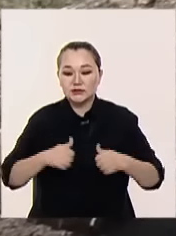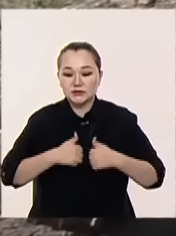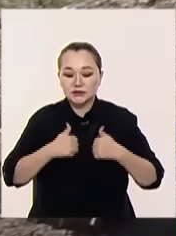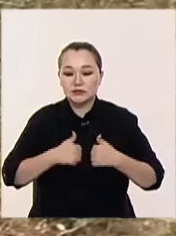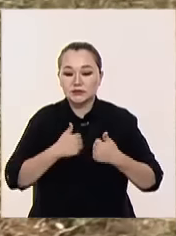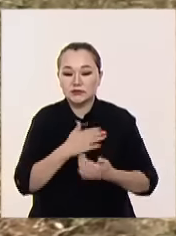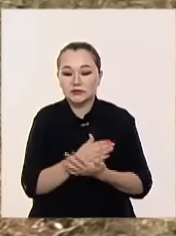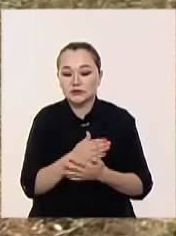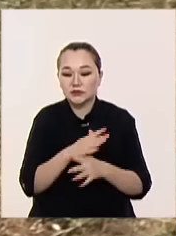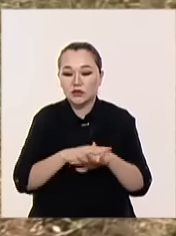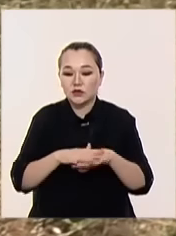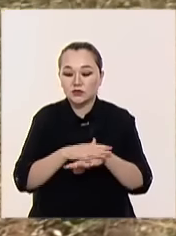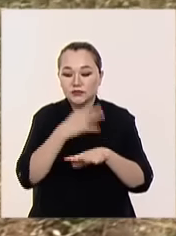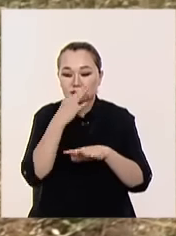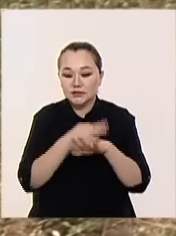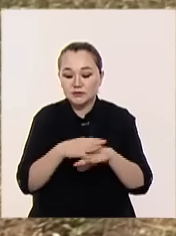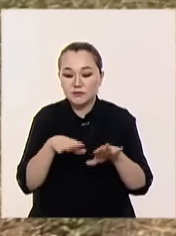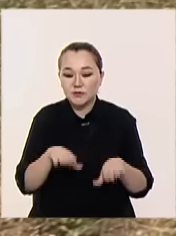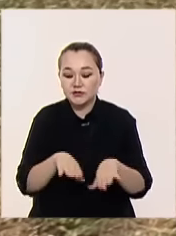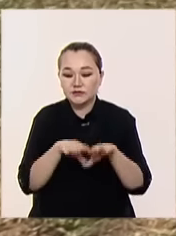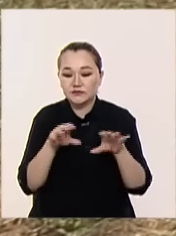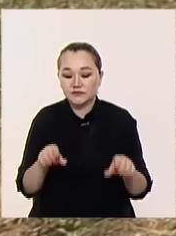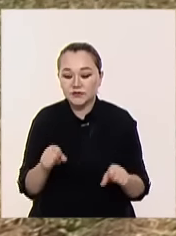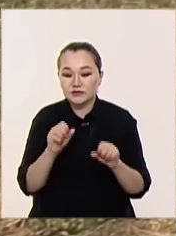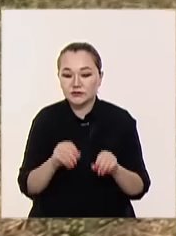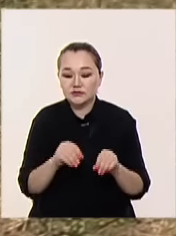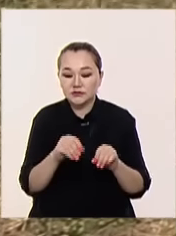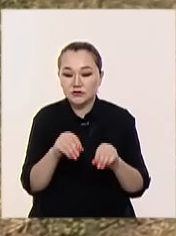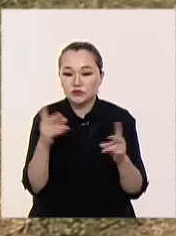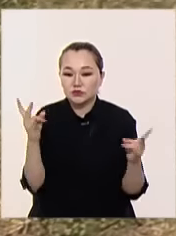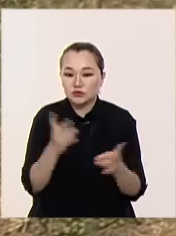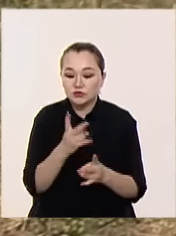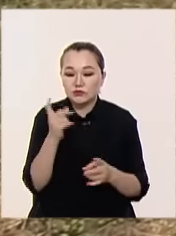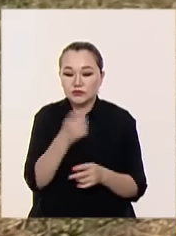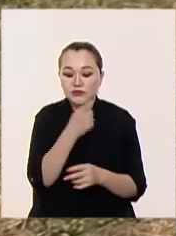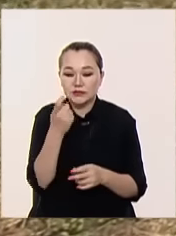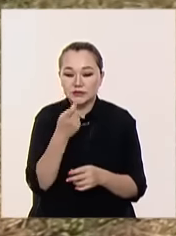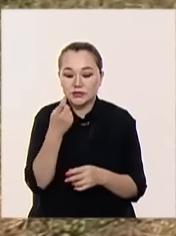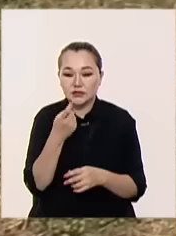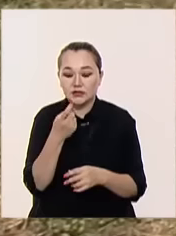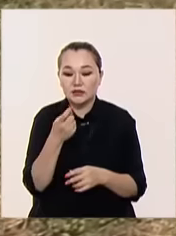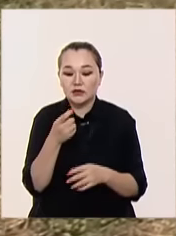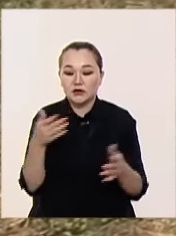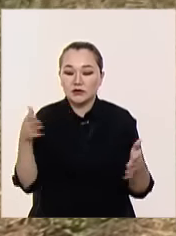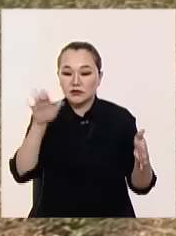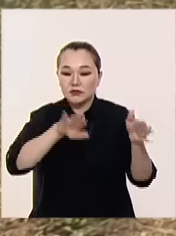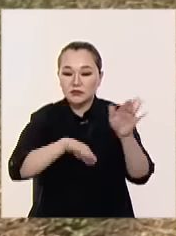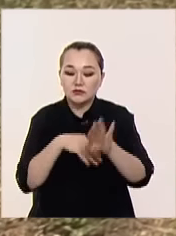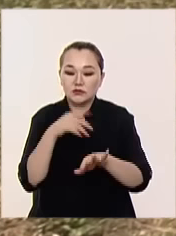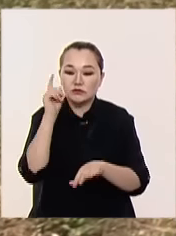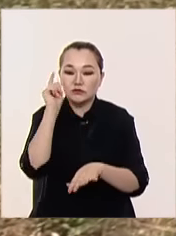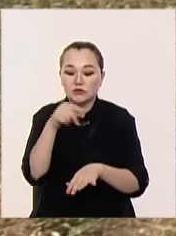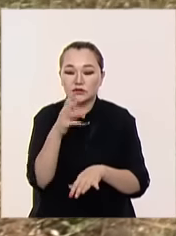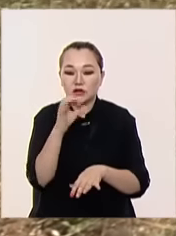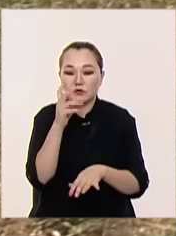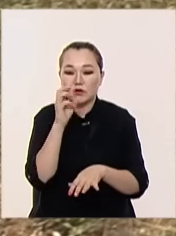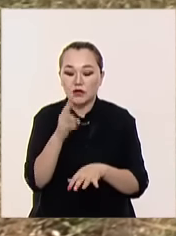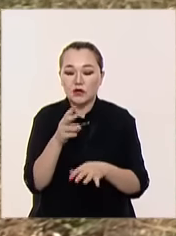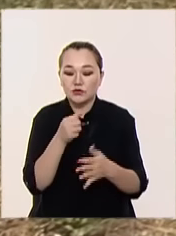отыр халық. Жергілікті жұрттың айтуынша, жайылымға иелік еткен қожайын тау бөктеріндегі сонау Сарыбұлақтың шоқысынан